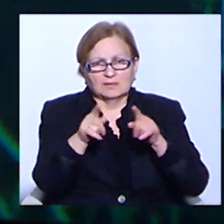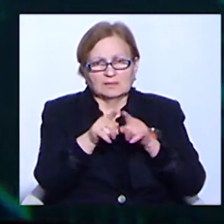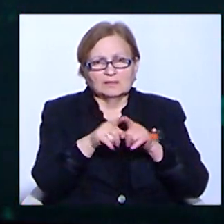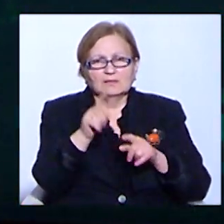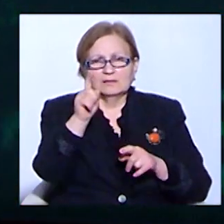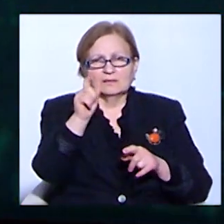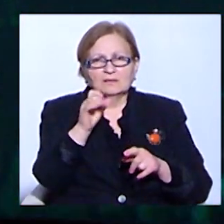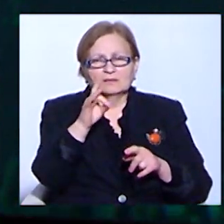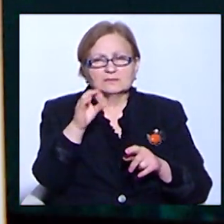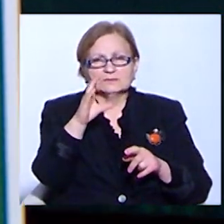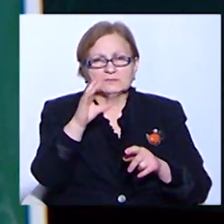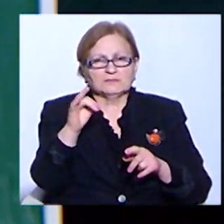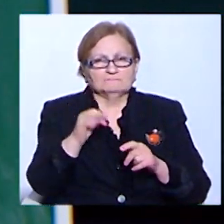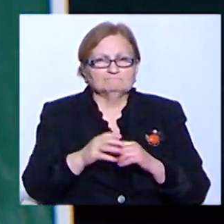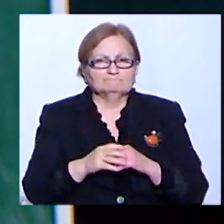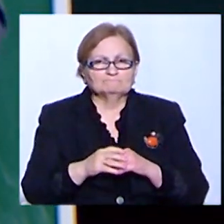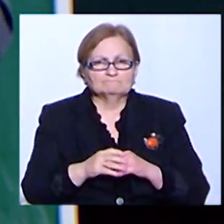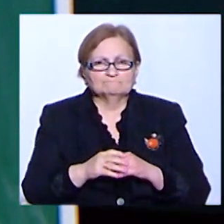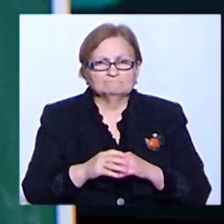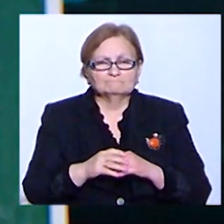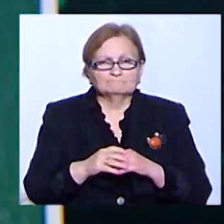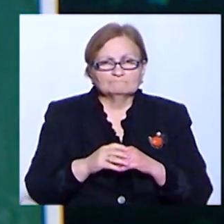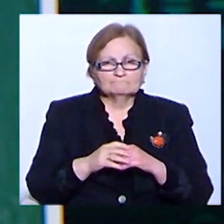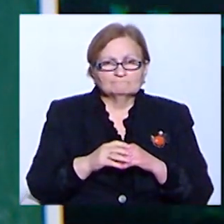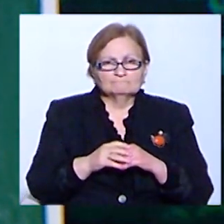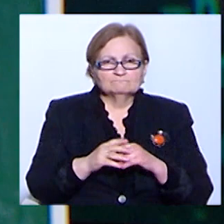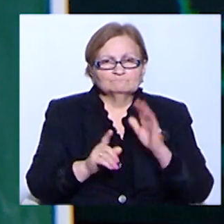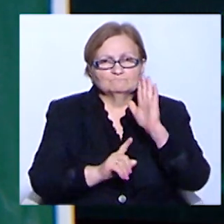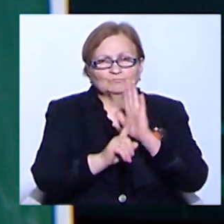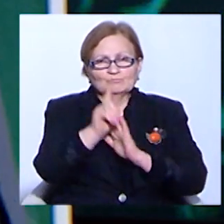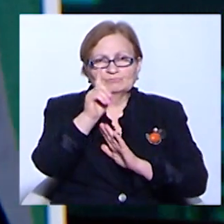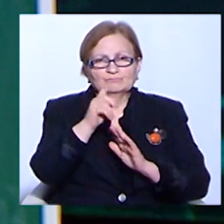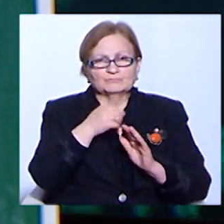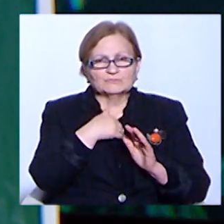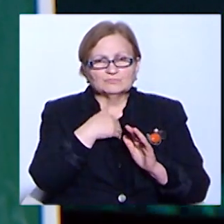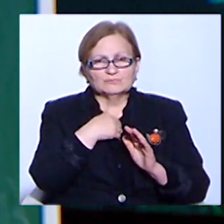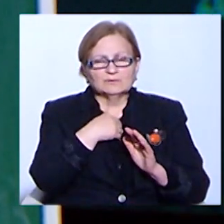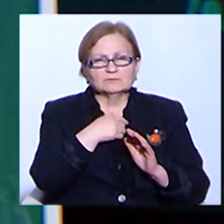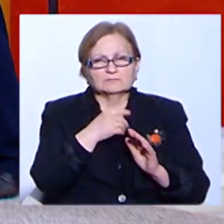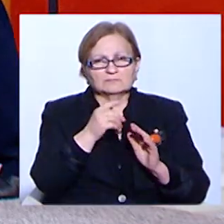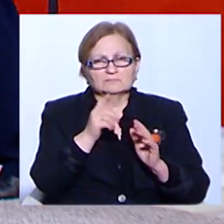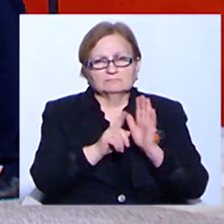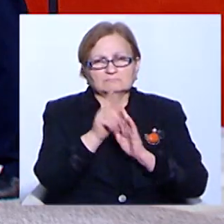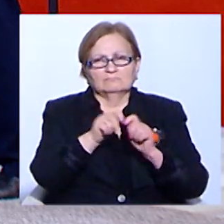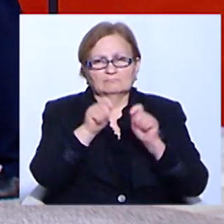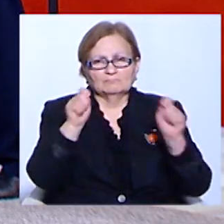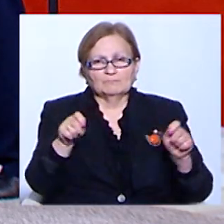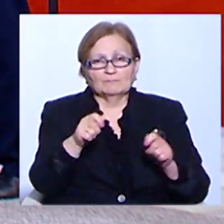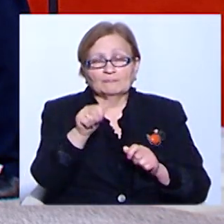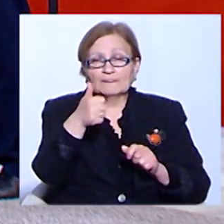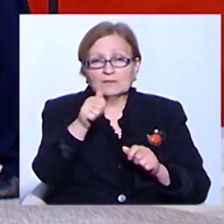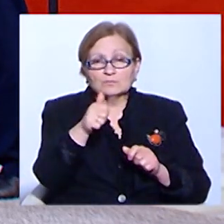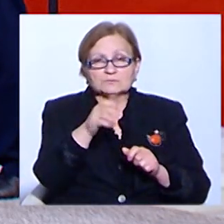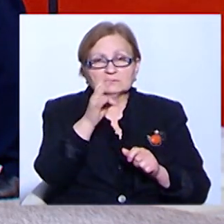ხარისხების მიმართებით. ესე იგი, თავდაპირველად ჩვენ შემოვიტანეთ ხარისხი როგორც ნატურალური